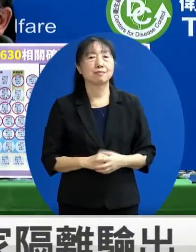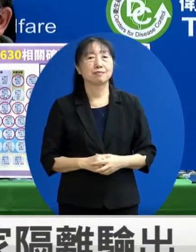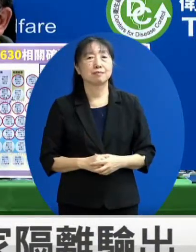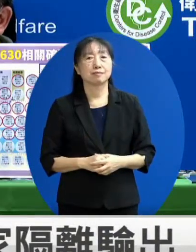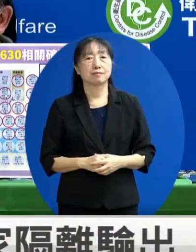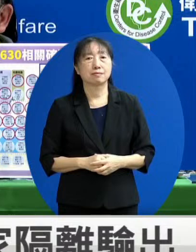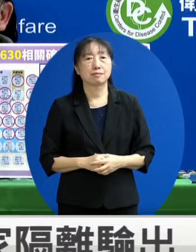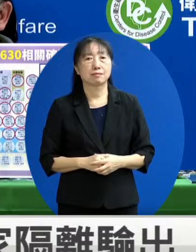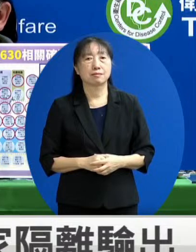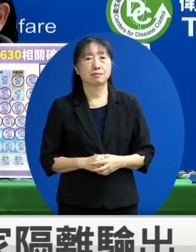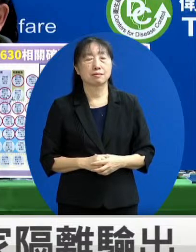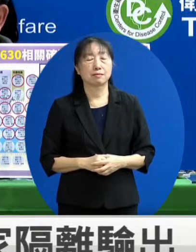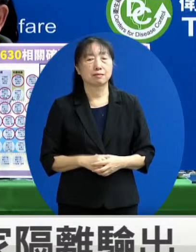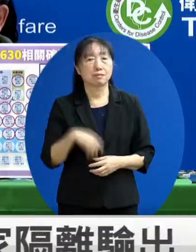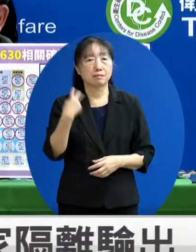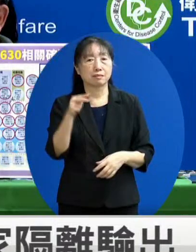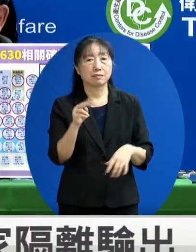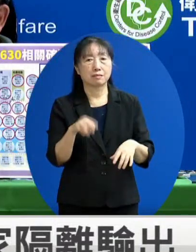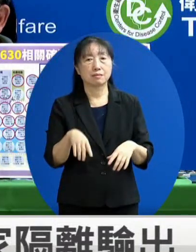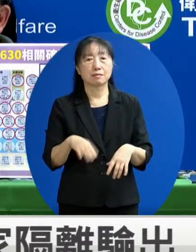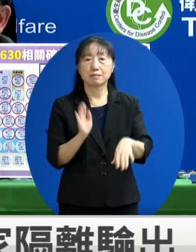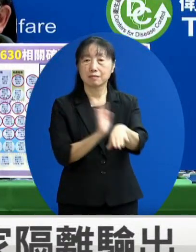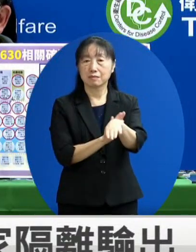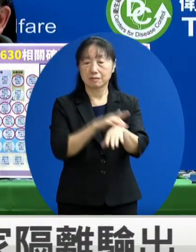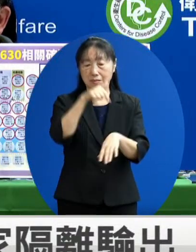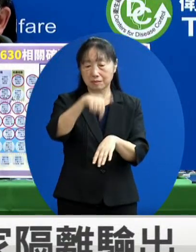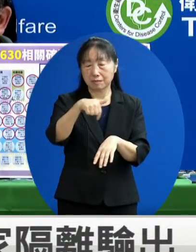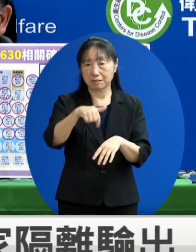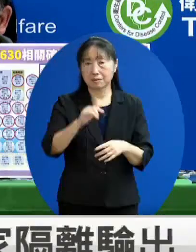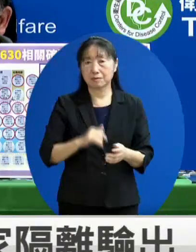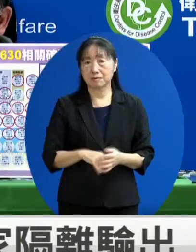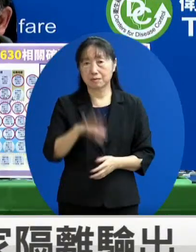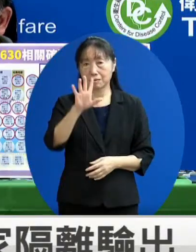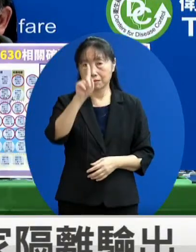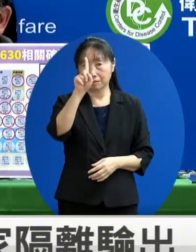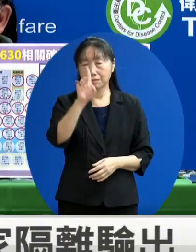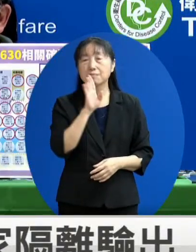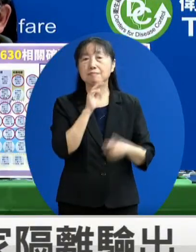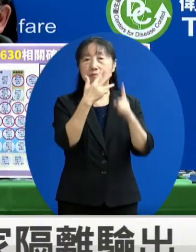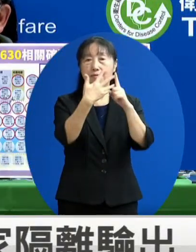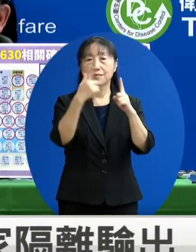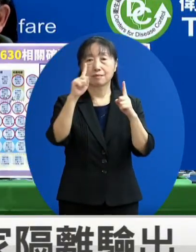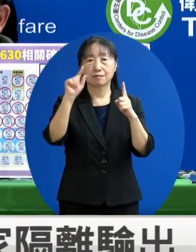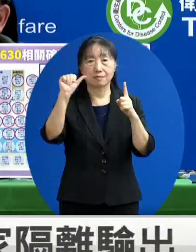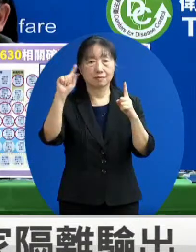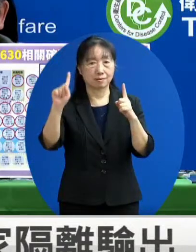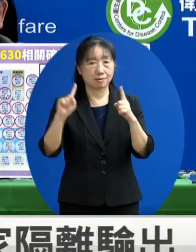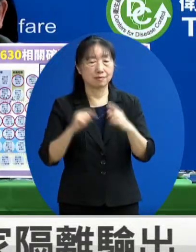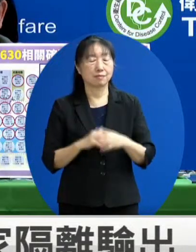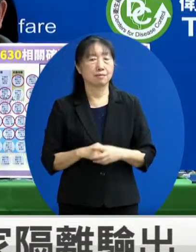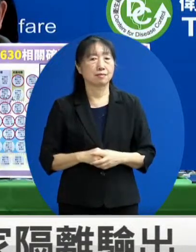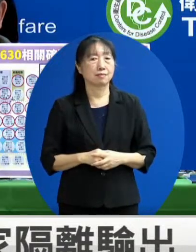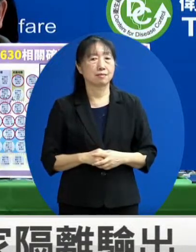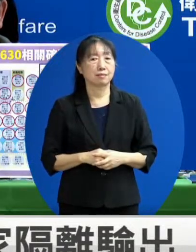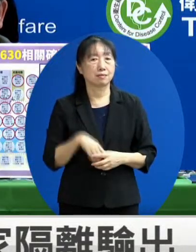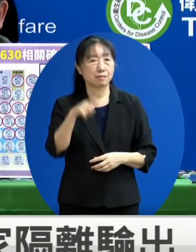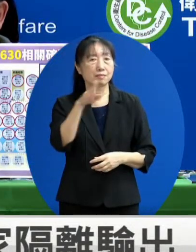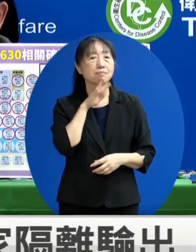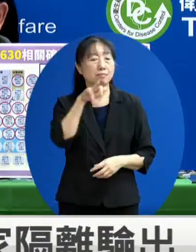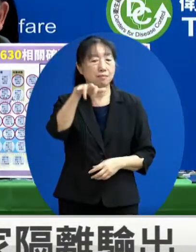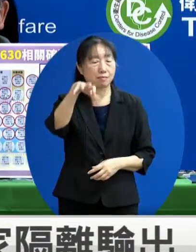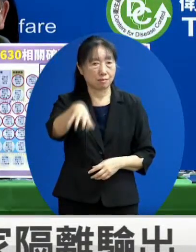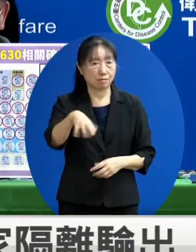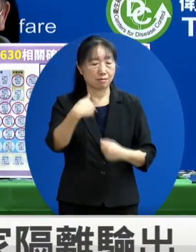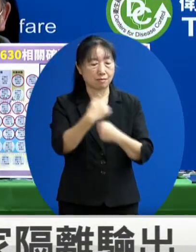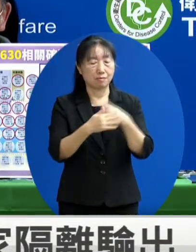然后另外在大家的左下角里面，就一位是18151，他是机场的